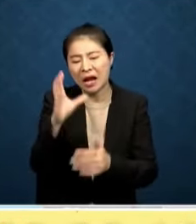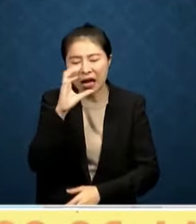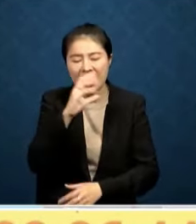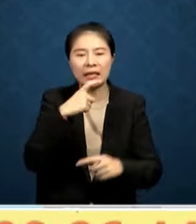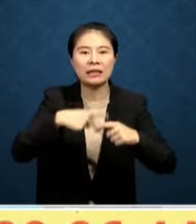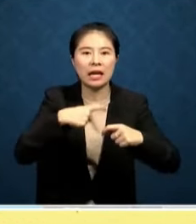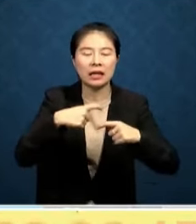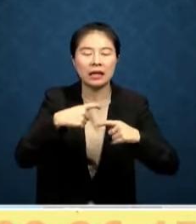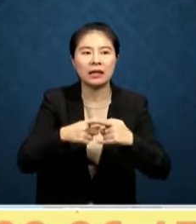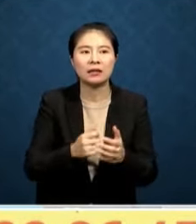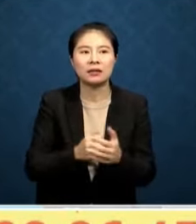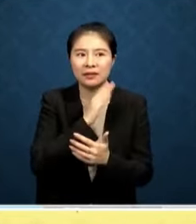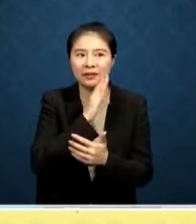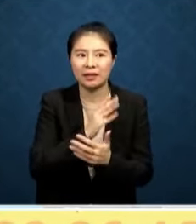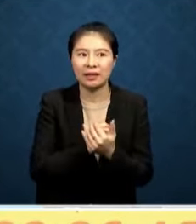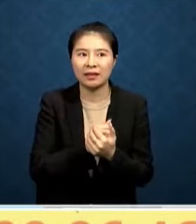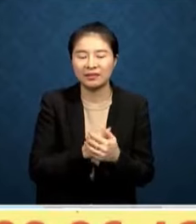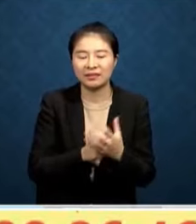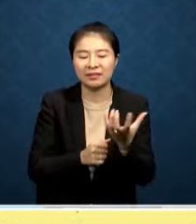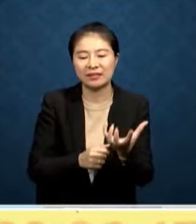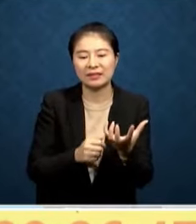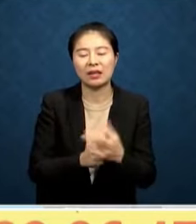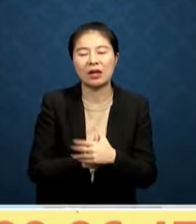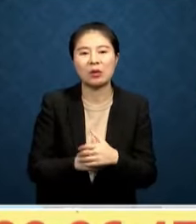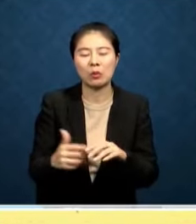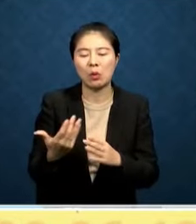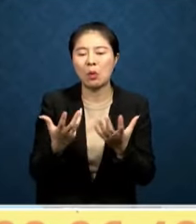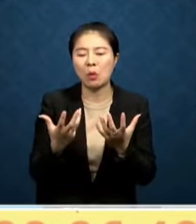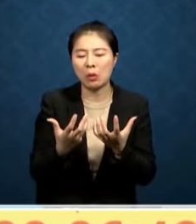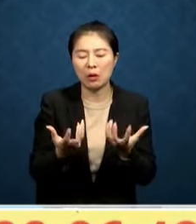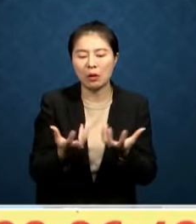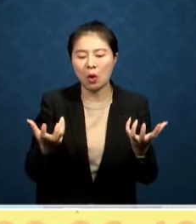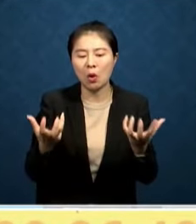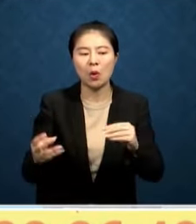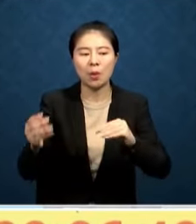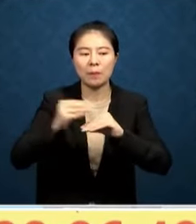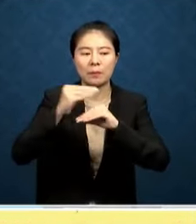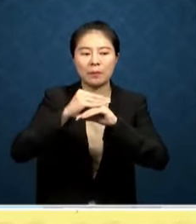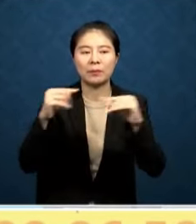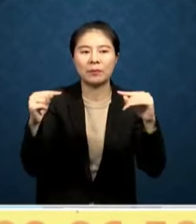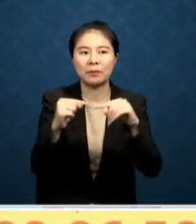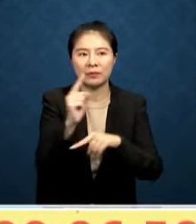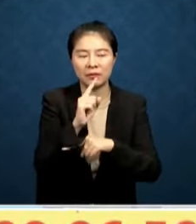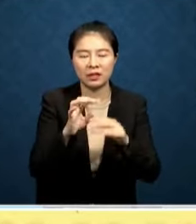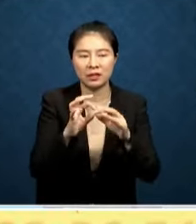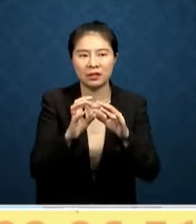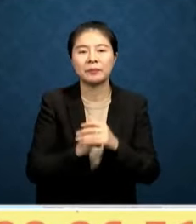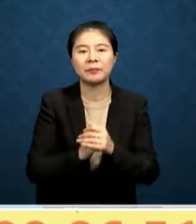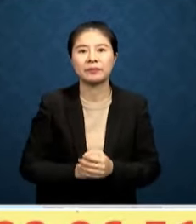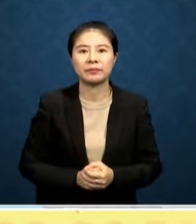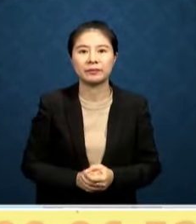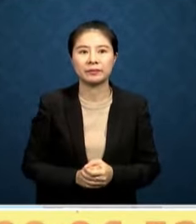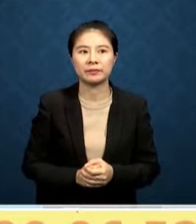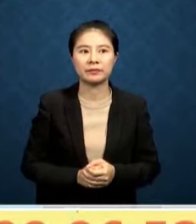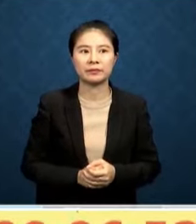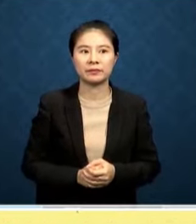ต่อ30บาทต่อจานเนี่ยมันก็คือการขึ้นขยับมาอีกจำนวนหนึ่งผมคิดว่านี่มันก็เป็นโจทย์ที่อย่างน้อยที่สุดเนี่ยฮะผมคิดว่า